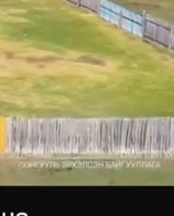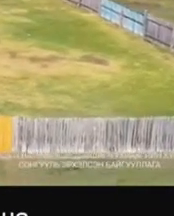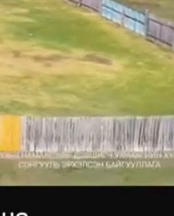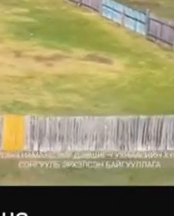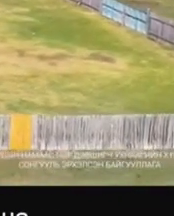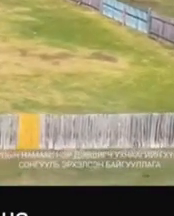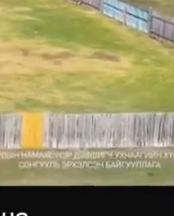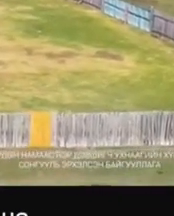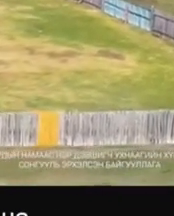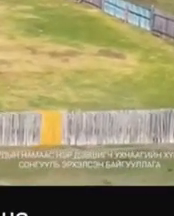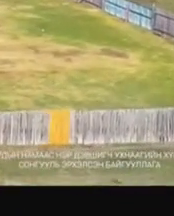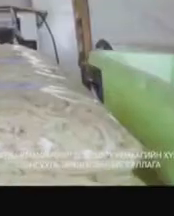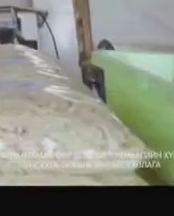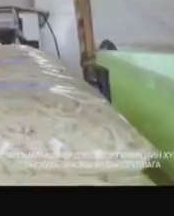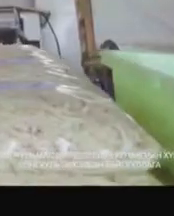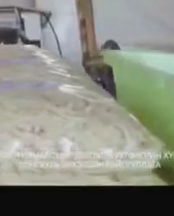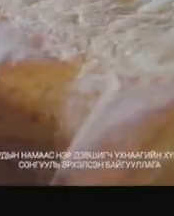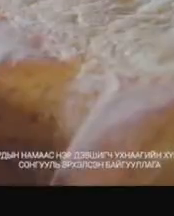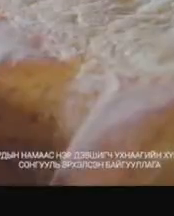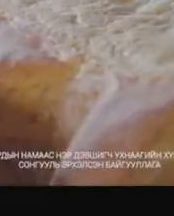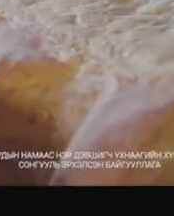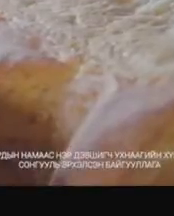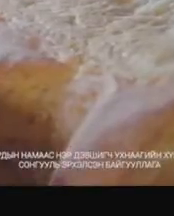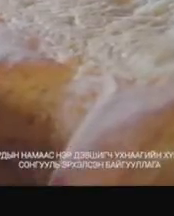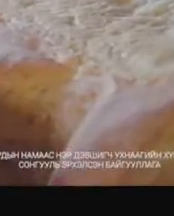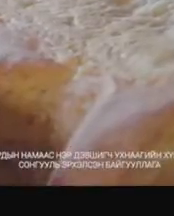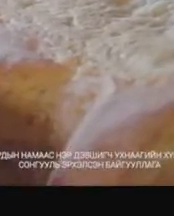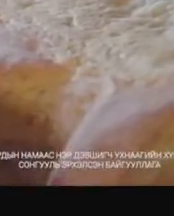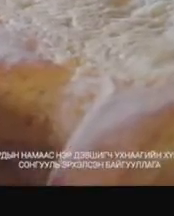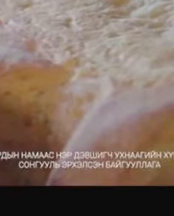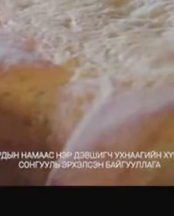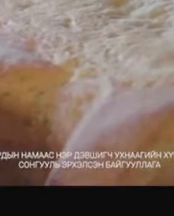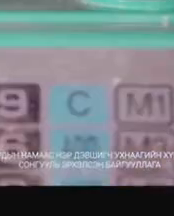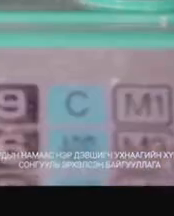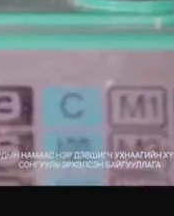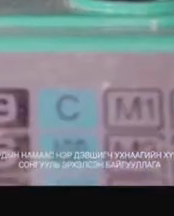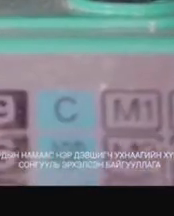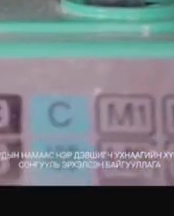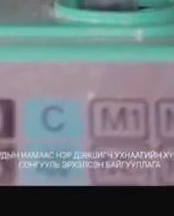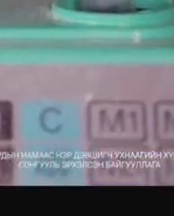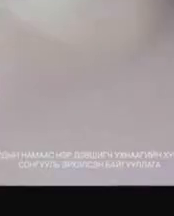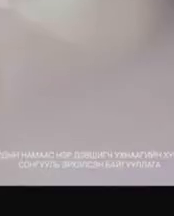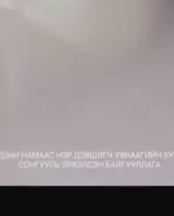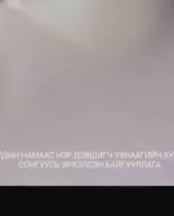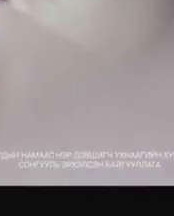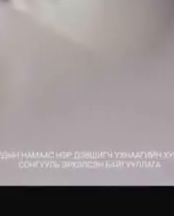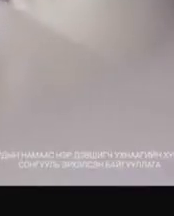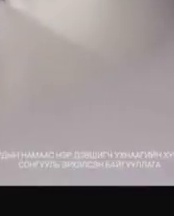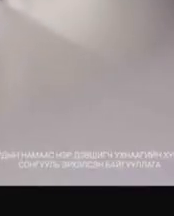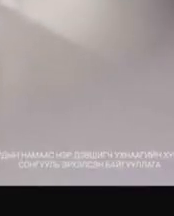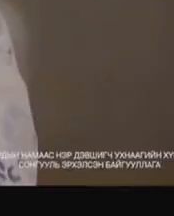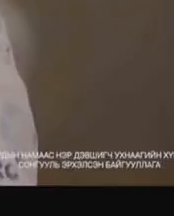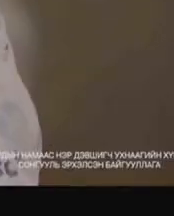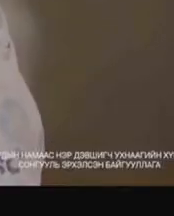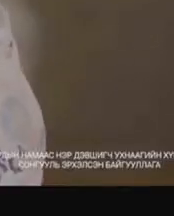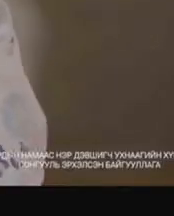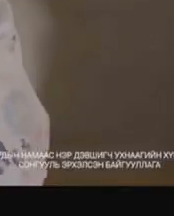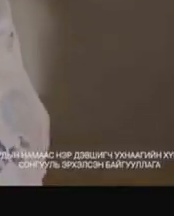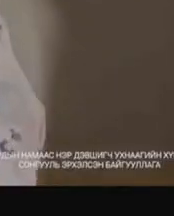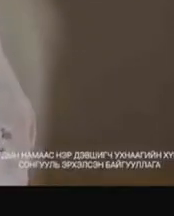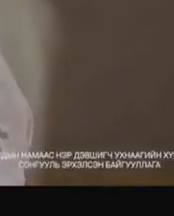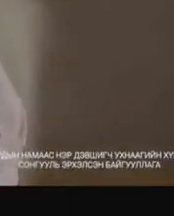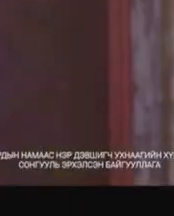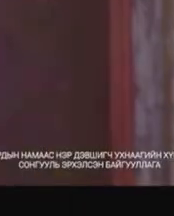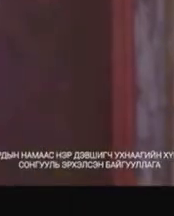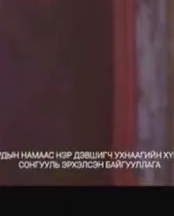амьдрын хөдөлгөөн өрнүүлж ажиллана. Одоо цаашид найлын байраа өргөжүүлээд хот ойролцоох сумдууд юм да